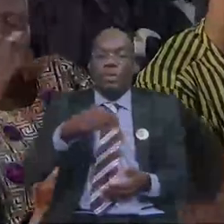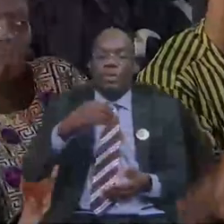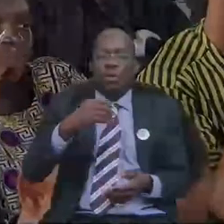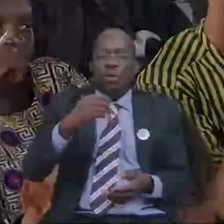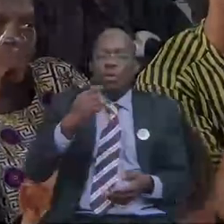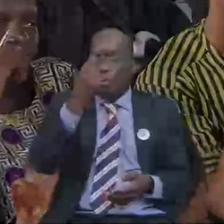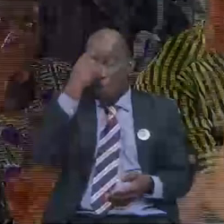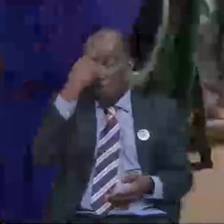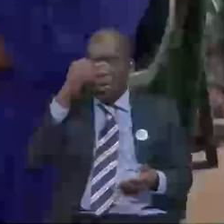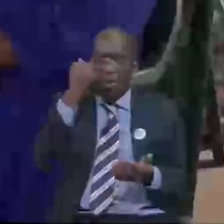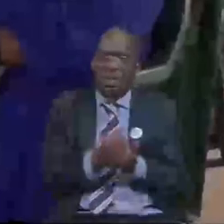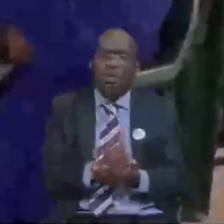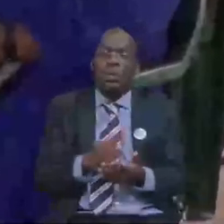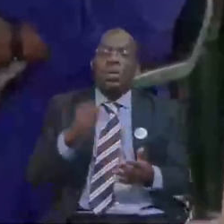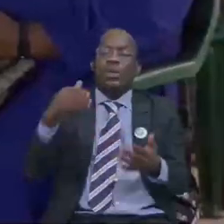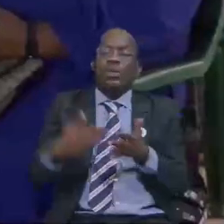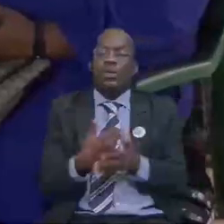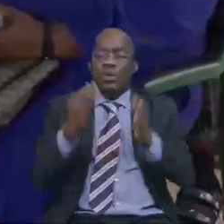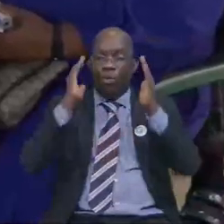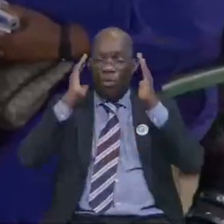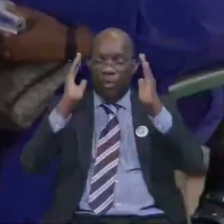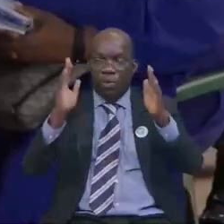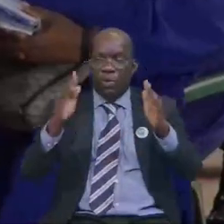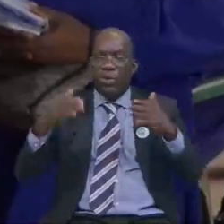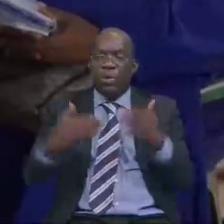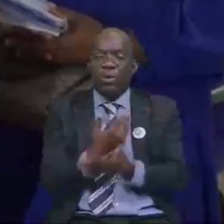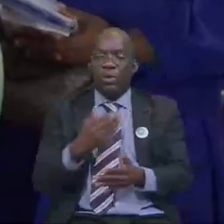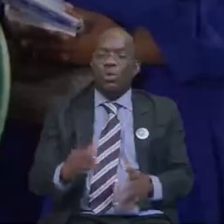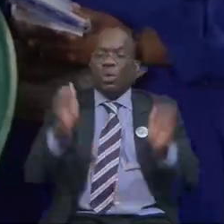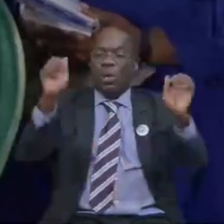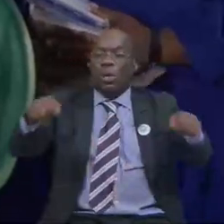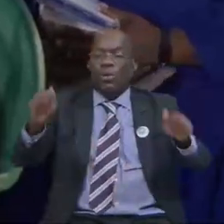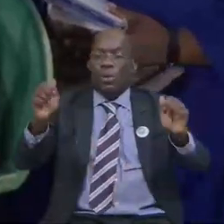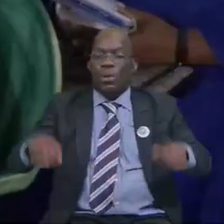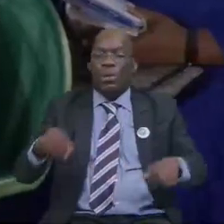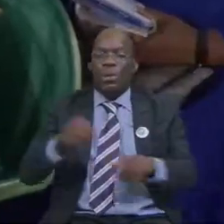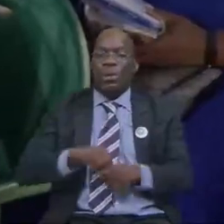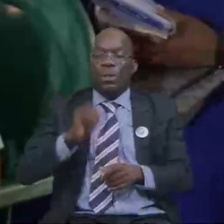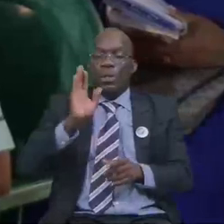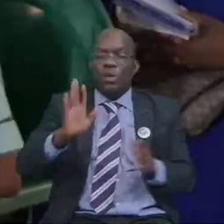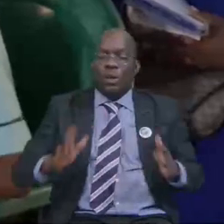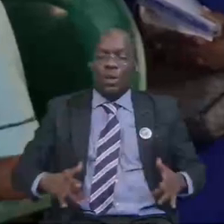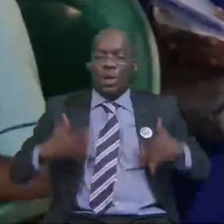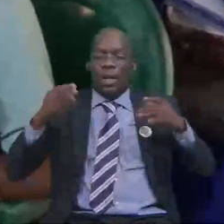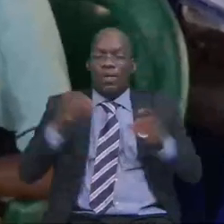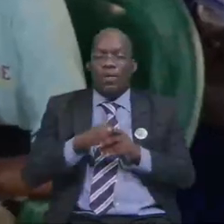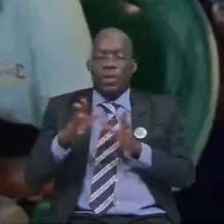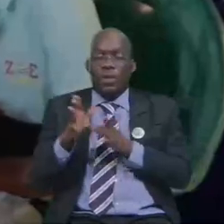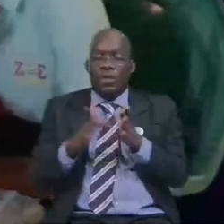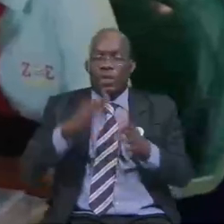une nouvelle concentration une nouvelle capacité dans votre vie au nom de Jésus